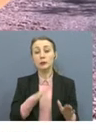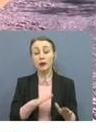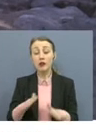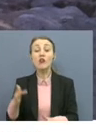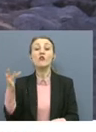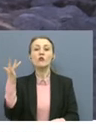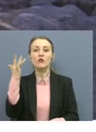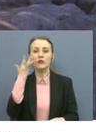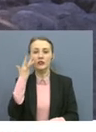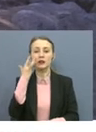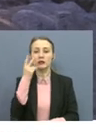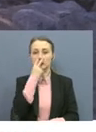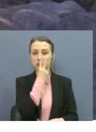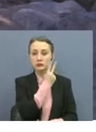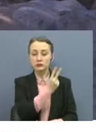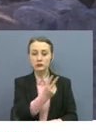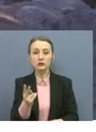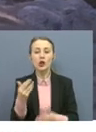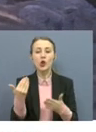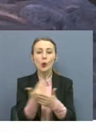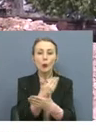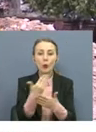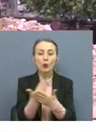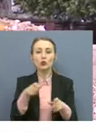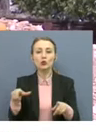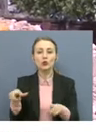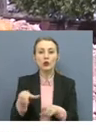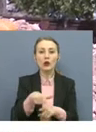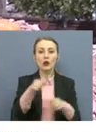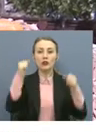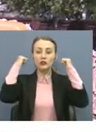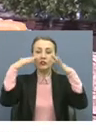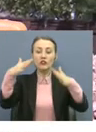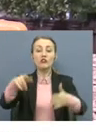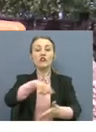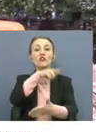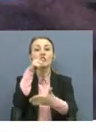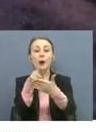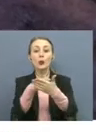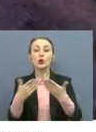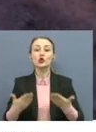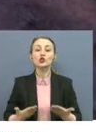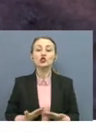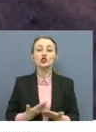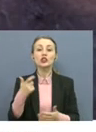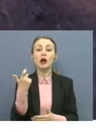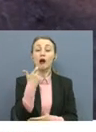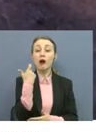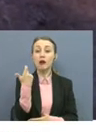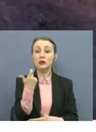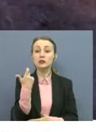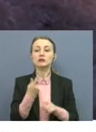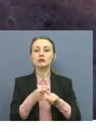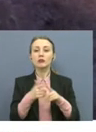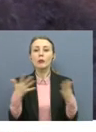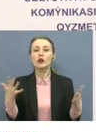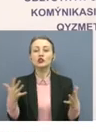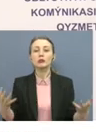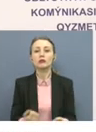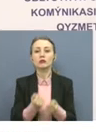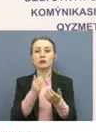Калутон, Тавылжанка ауылдарына апарар жол сайрап жатыр. Астрахан мен Жалтырда 20 миллион теңге қаражатқа абаттандыру жұмыстары атқарылды, дейді